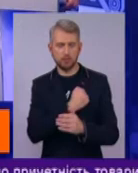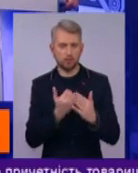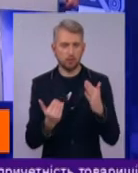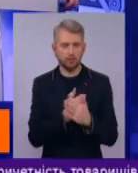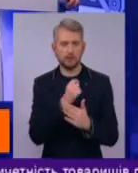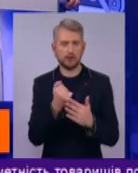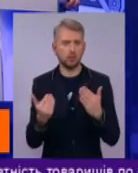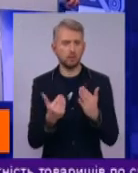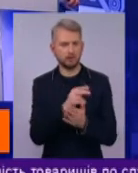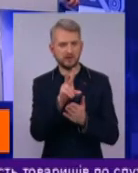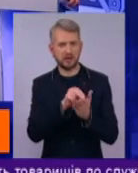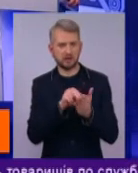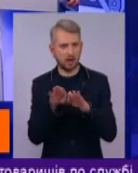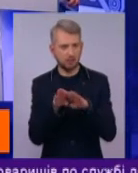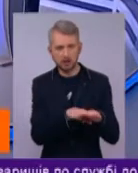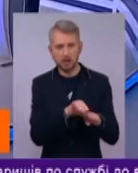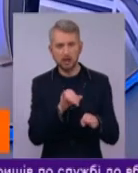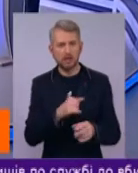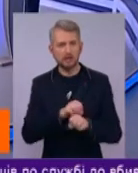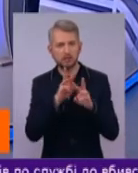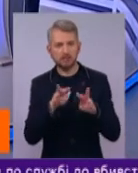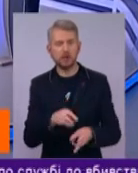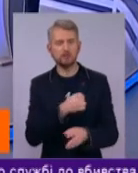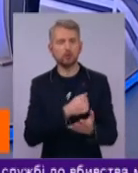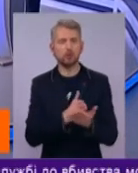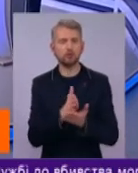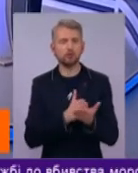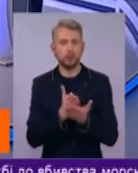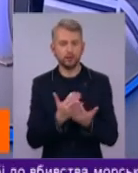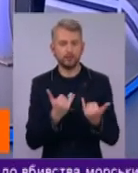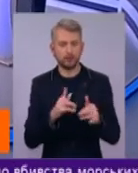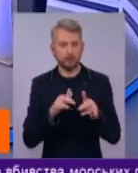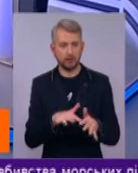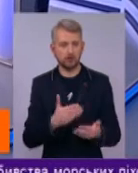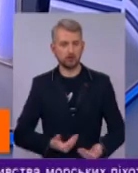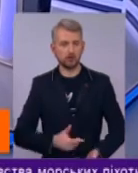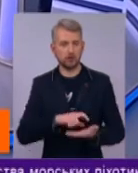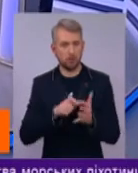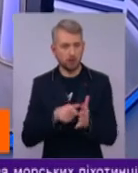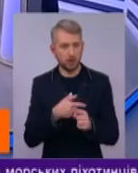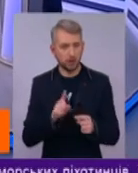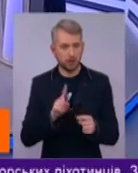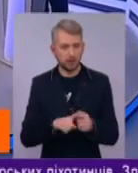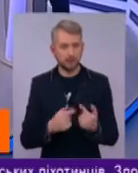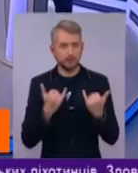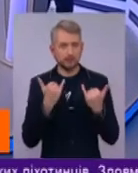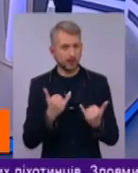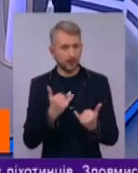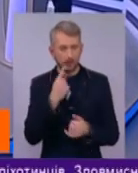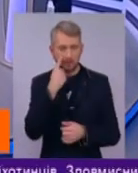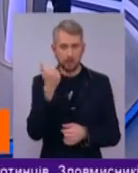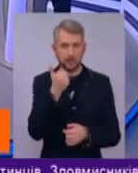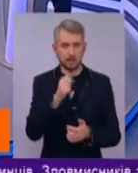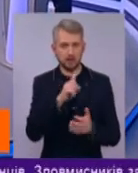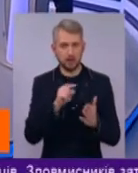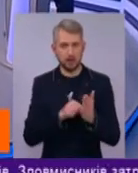новим зразкам. І взагалі забезпечення військовослужбовців діючих житлом. Це зараз пріоритетне